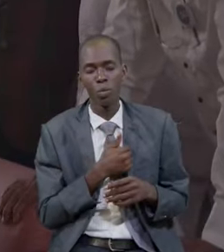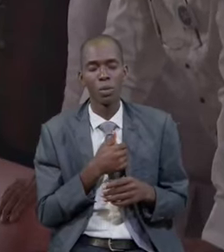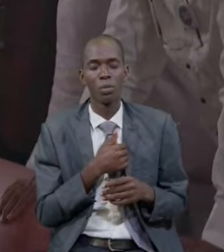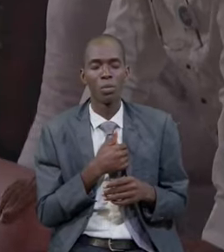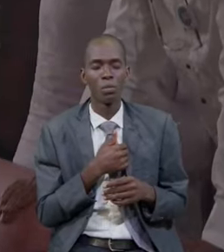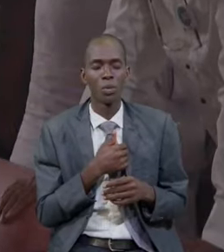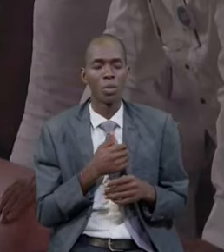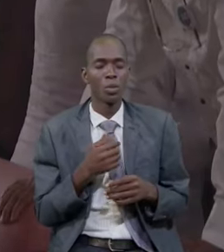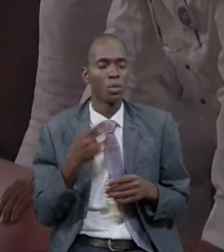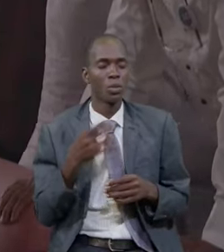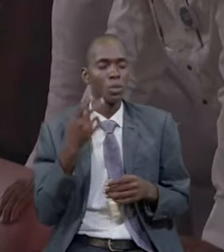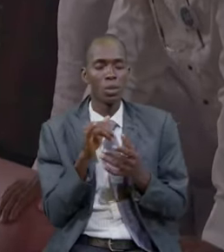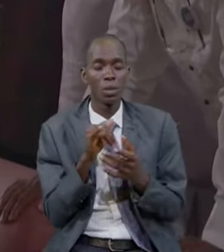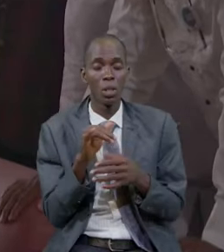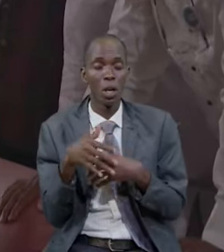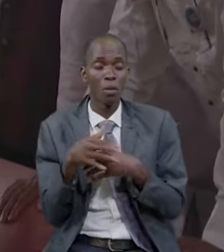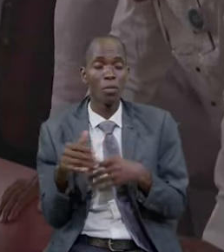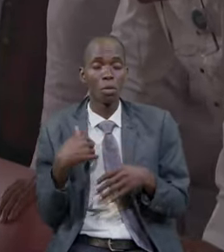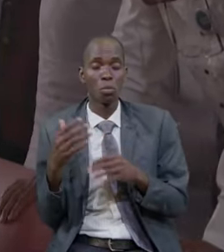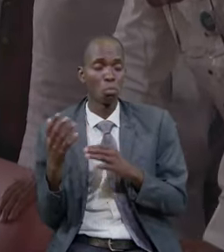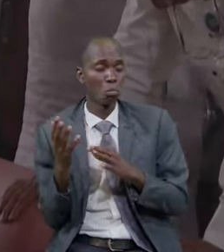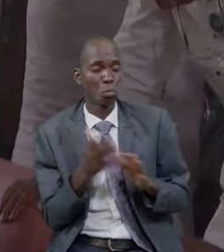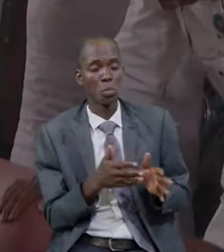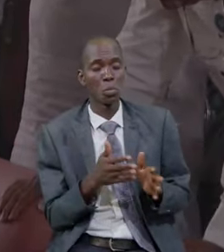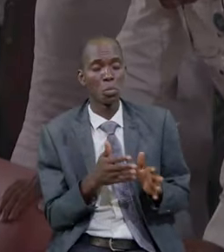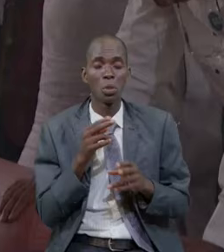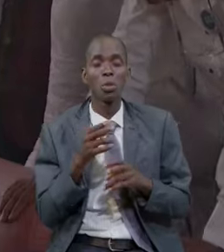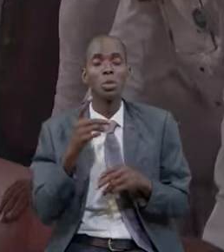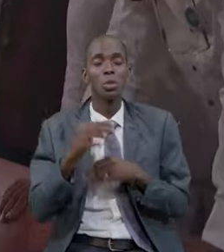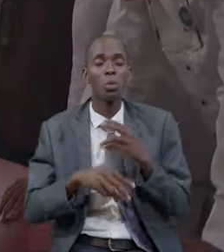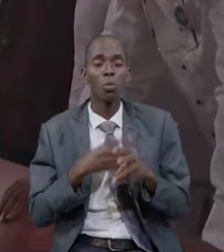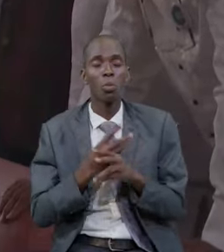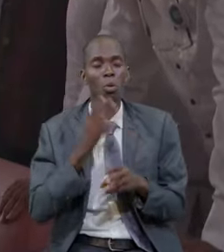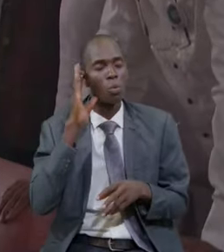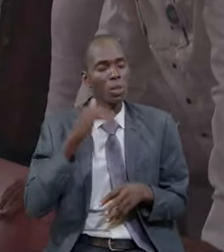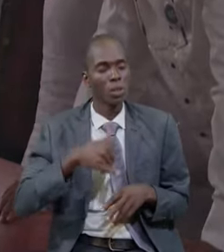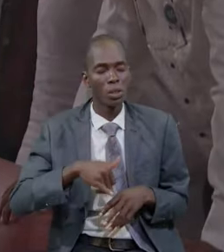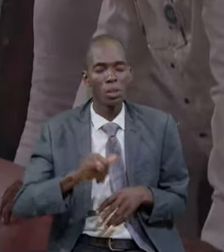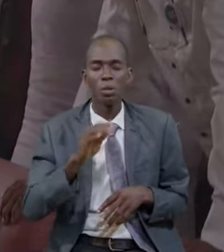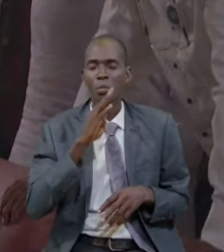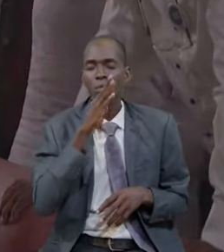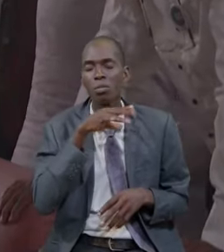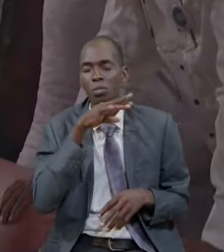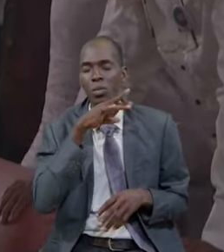Notre monde sera aussi méchant et corrompu, tel qu'il était avant notre venue.